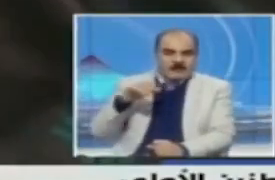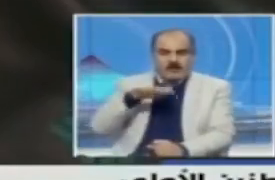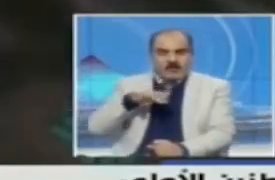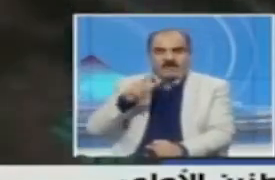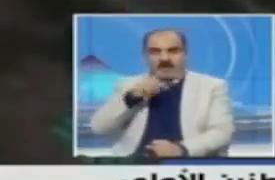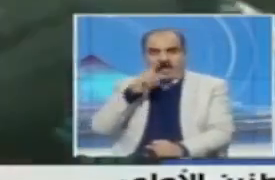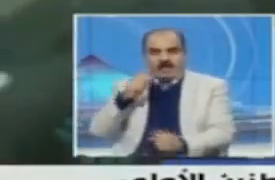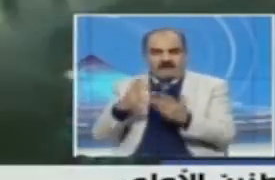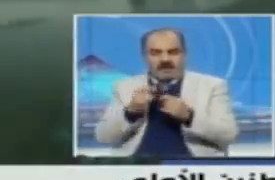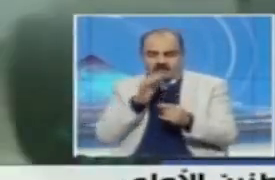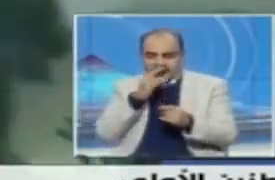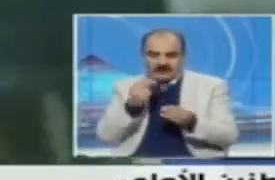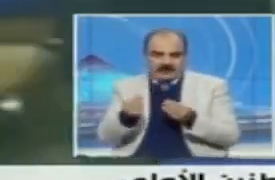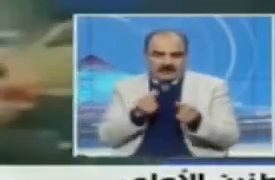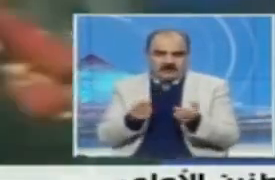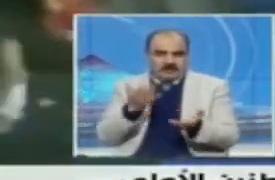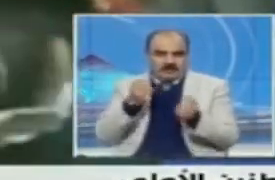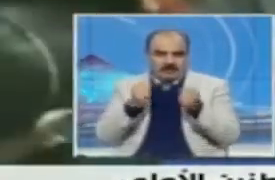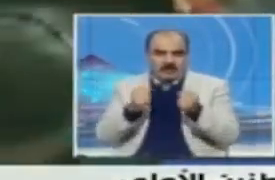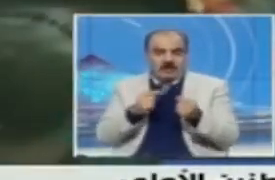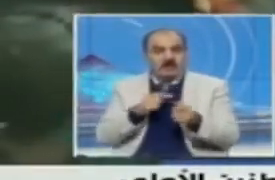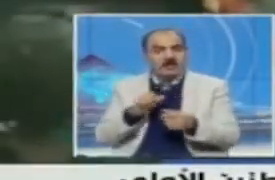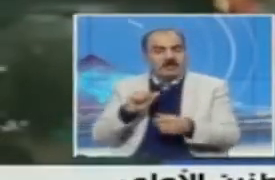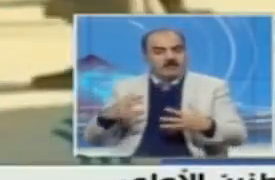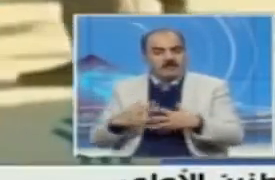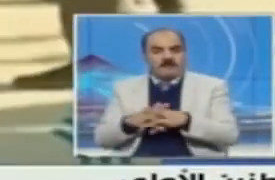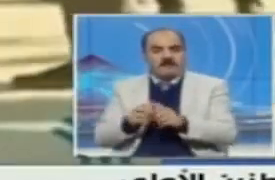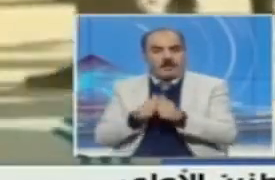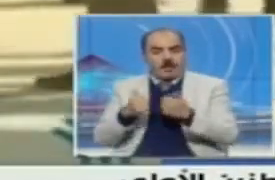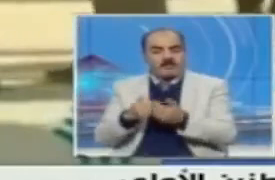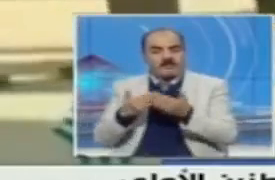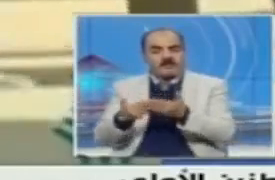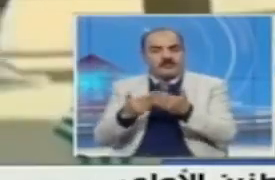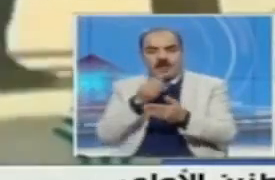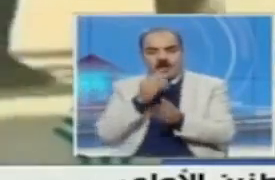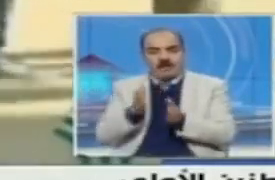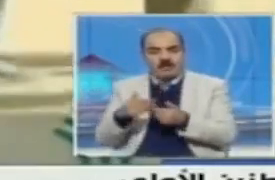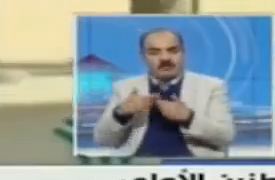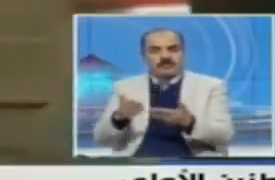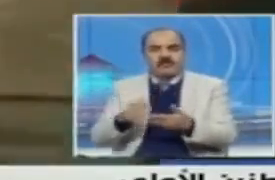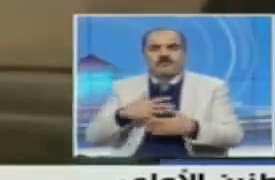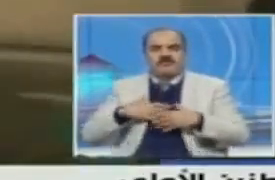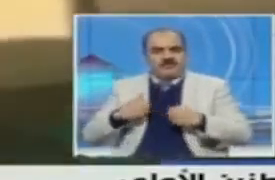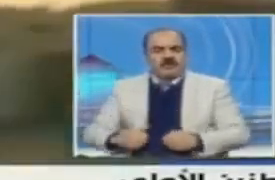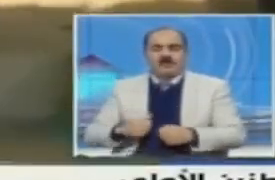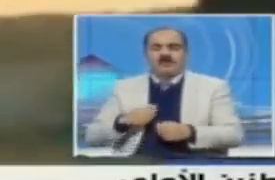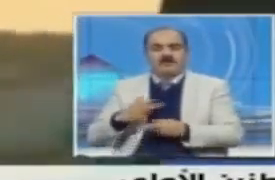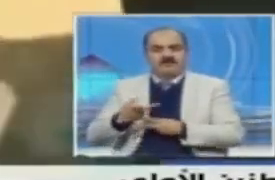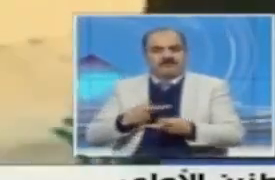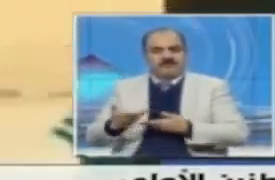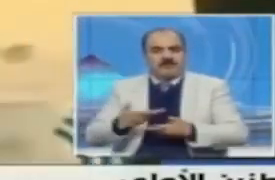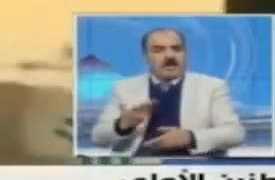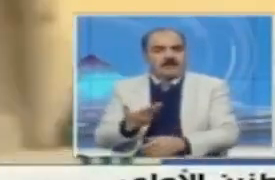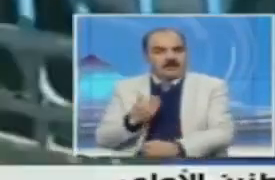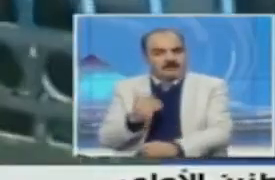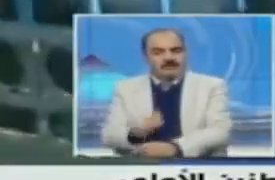للأزمة الاقتصادية العالمية، يقدم التحالف للأسر المساعدات الغذائية والخدمات الصحية والاجتماعية،